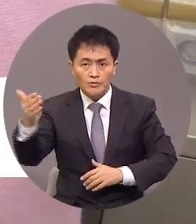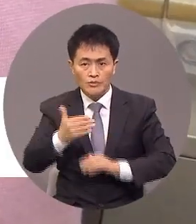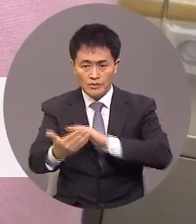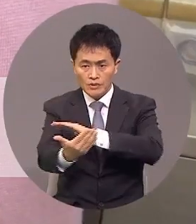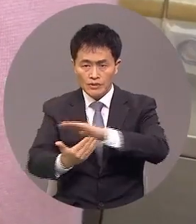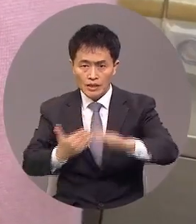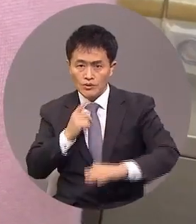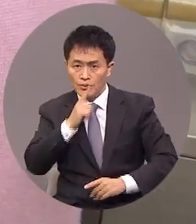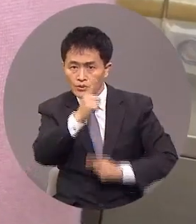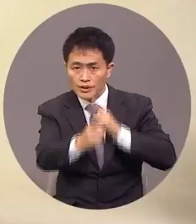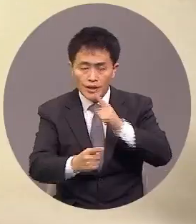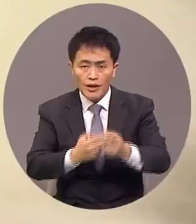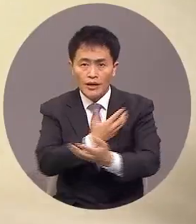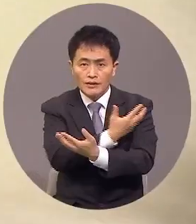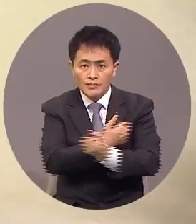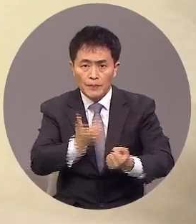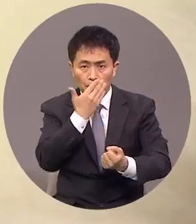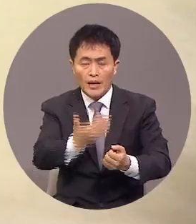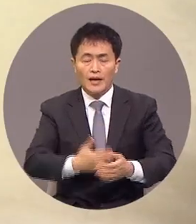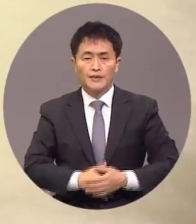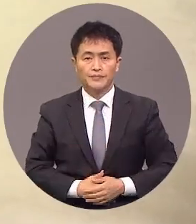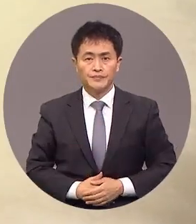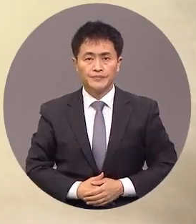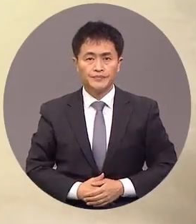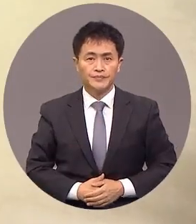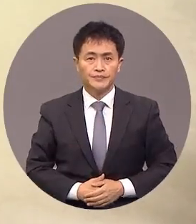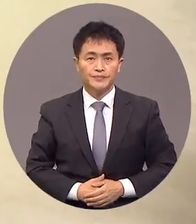시작할 방침입니다. MBC 뉴스 윤수환입니다.